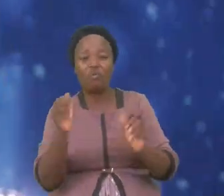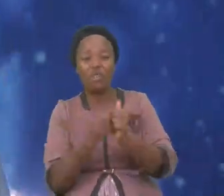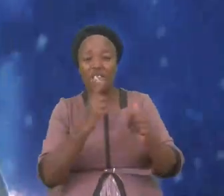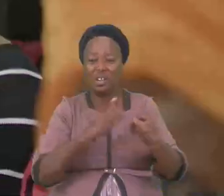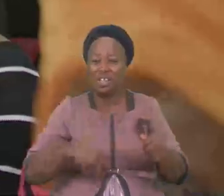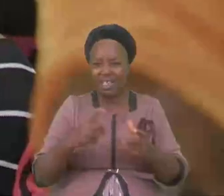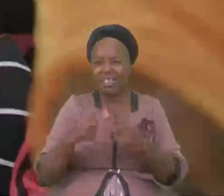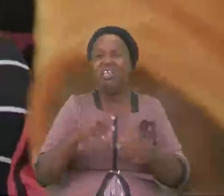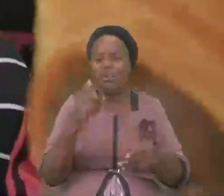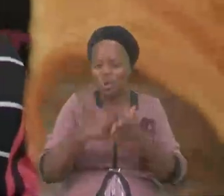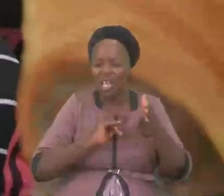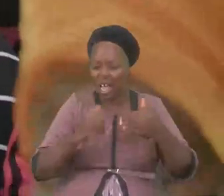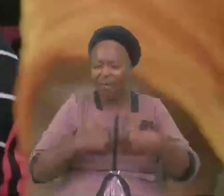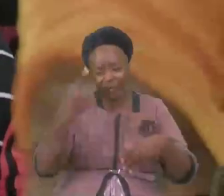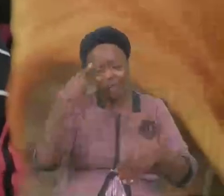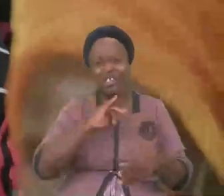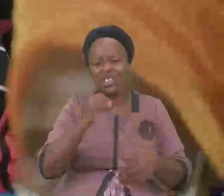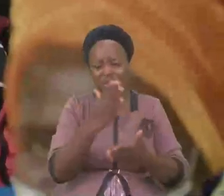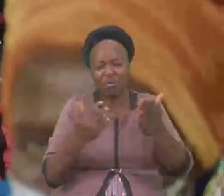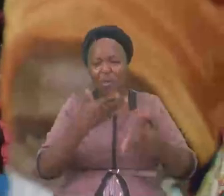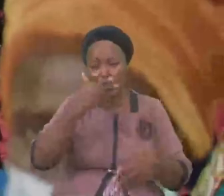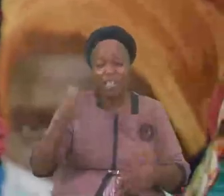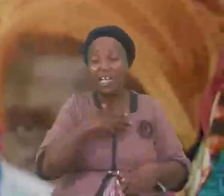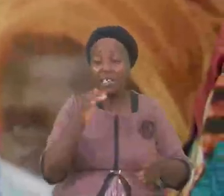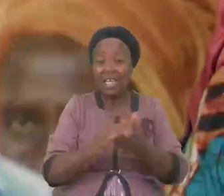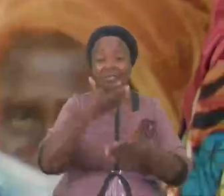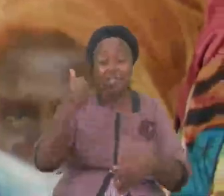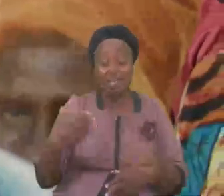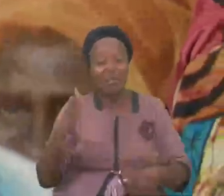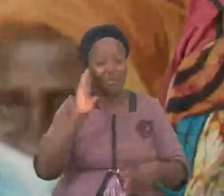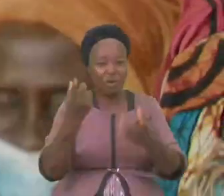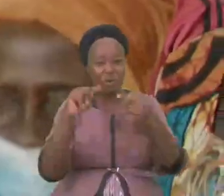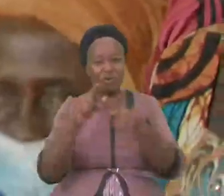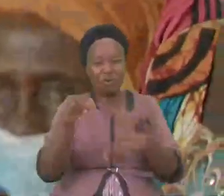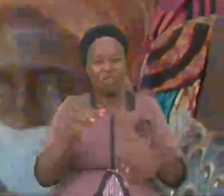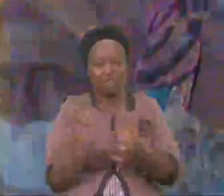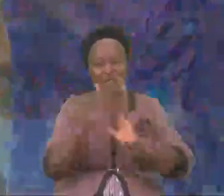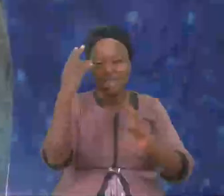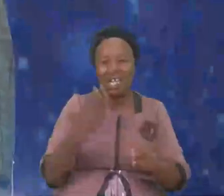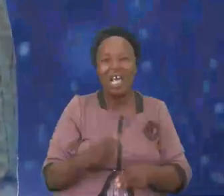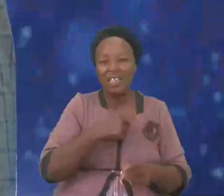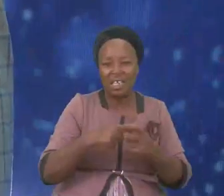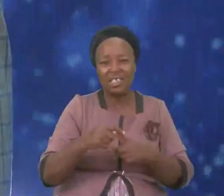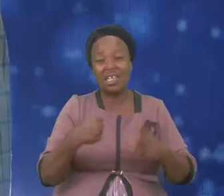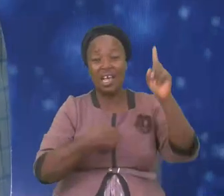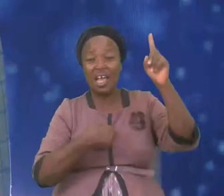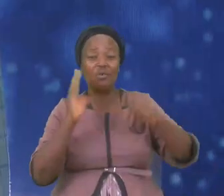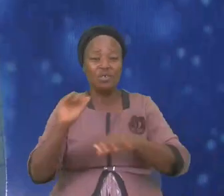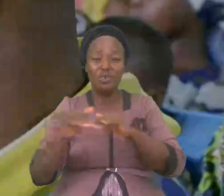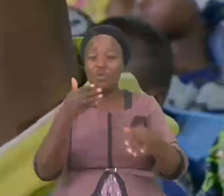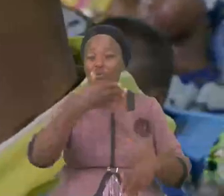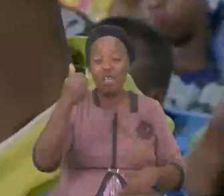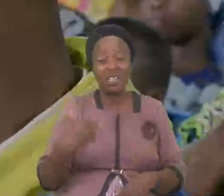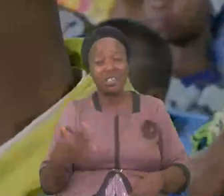il dit, ce que j'ai pour toi, c'est quelque chose de meilleur. Et cette chose meilleure viendra pour toi. Il dit, je vous ferai plus